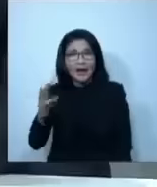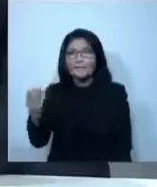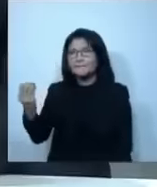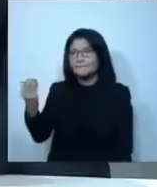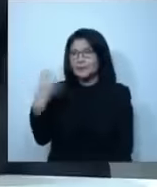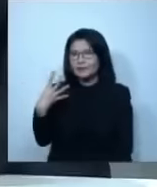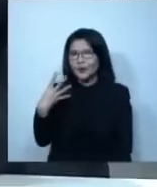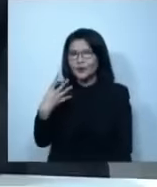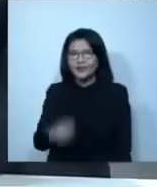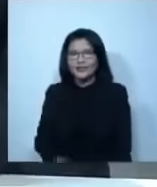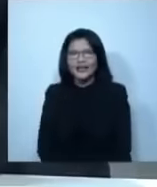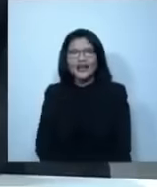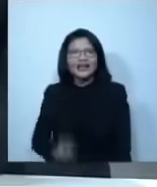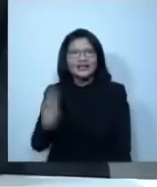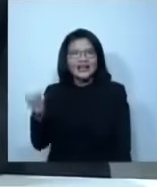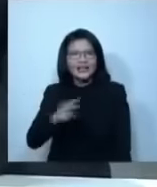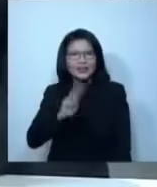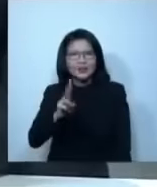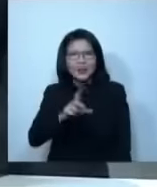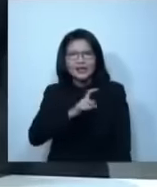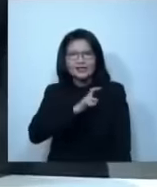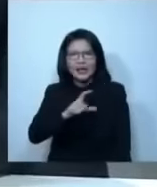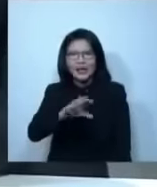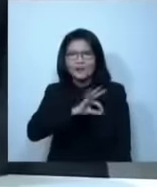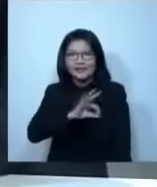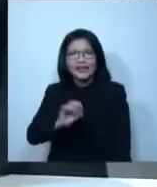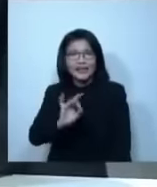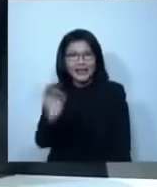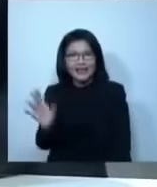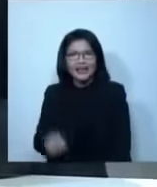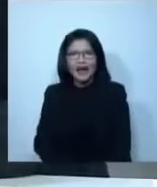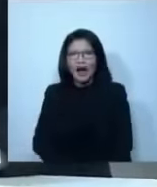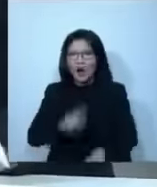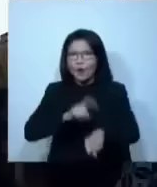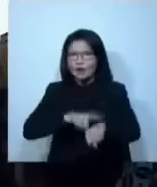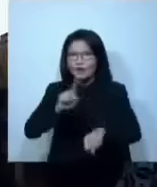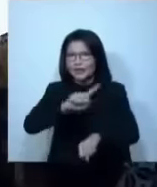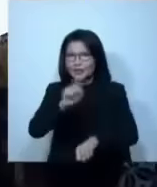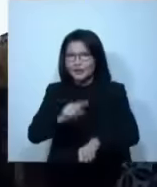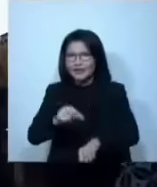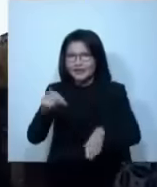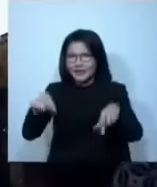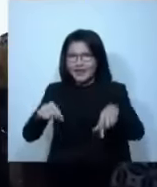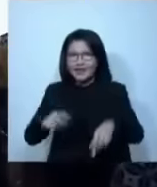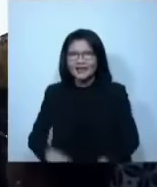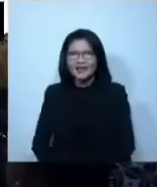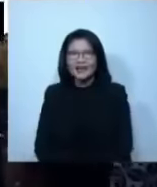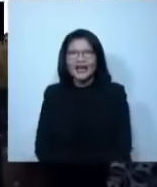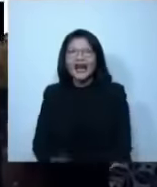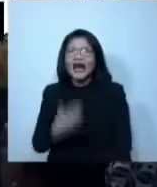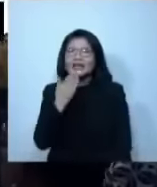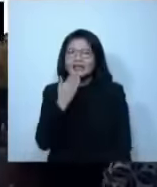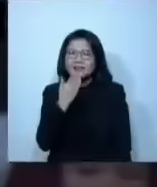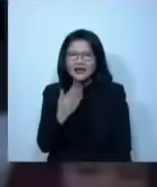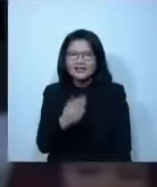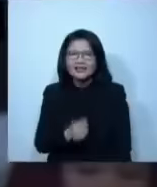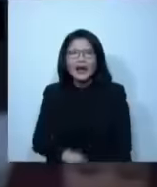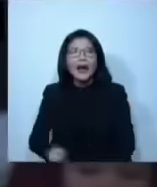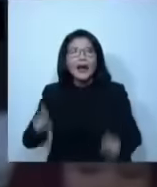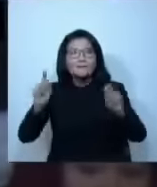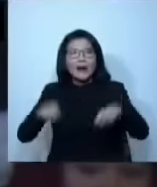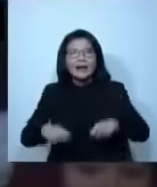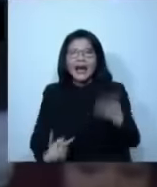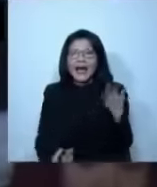dari kedua calon presiden lainnya. Waktu Bapak 1 menit dimulai dari sekarang. Terima kasih. Jadi menggunakan teknologi